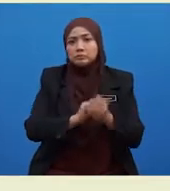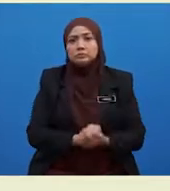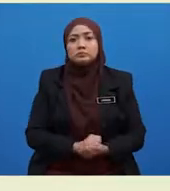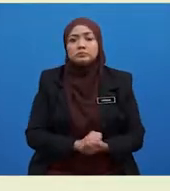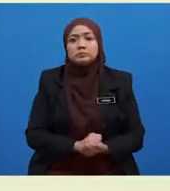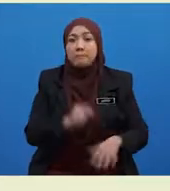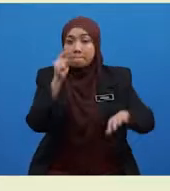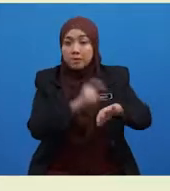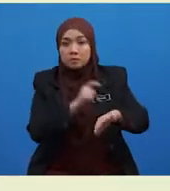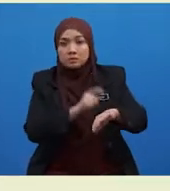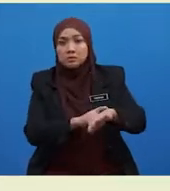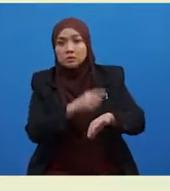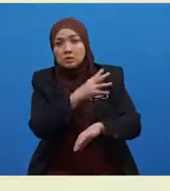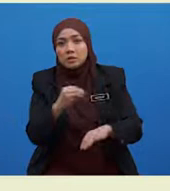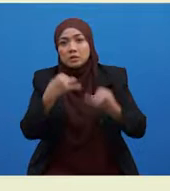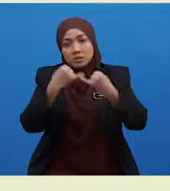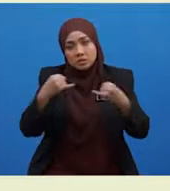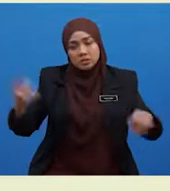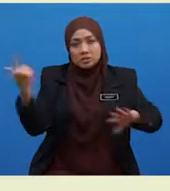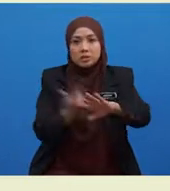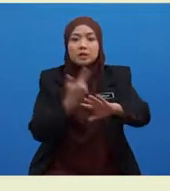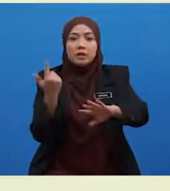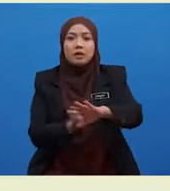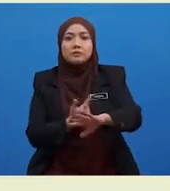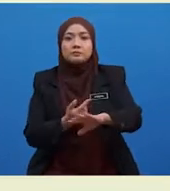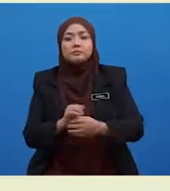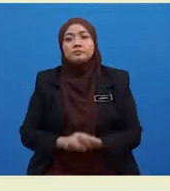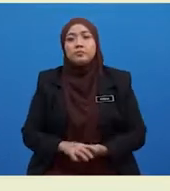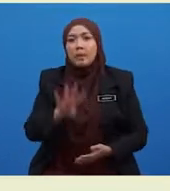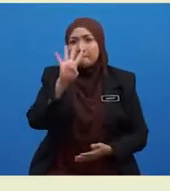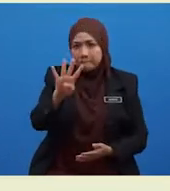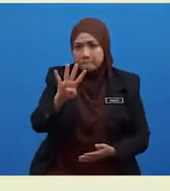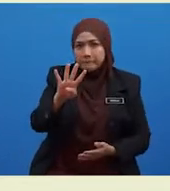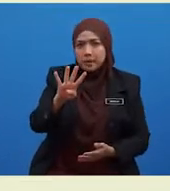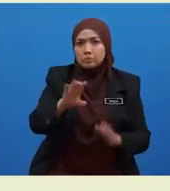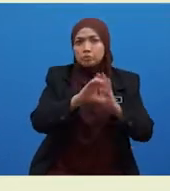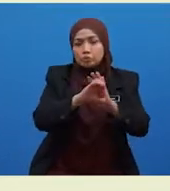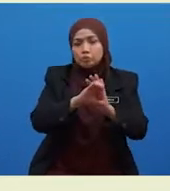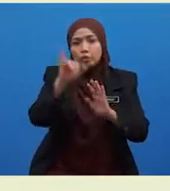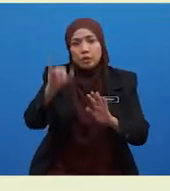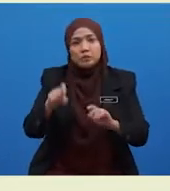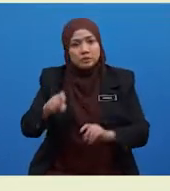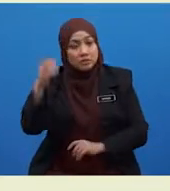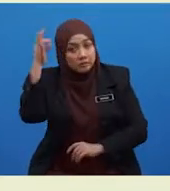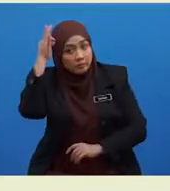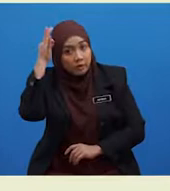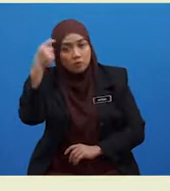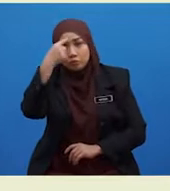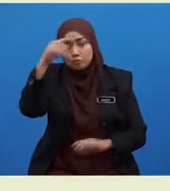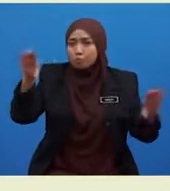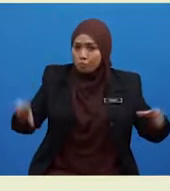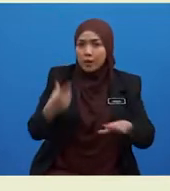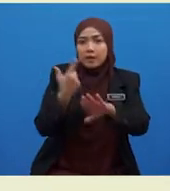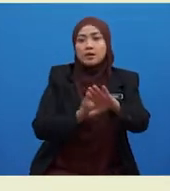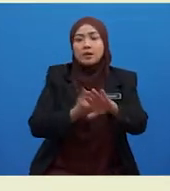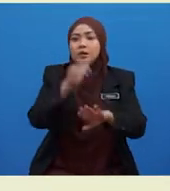masa dan jenis latihan. Ini adalah empat elemen yang perlu anda fikirkan untuk membuat latihan yang